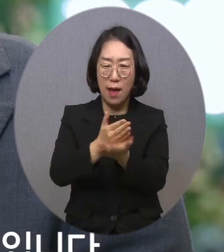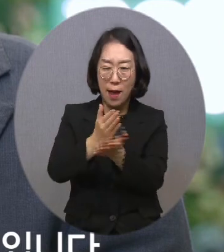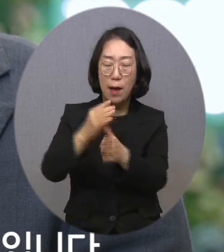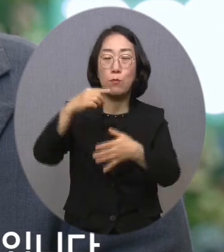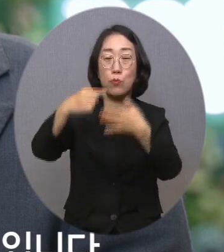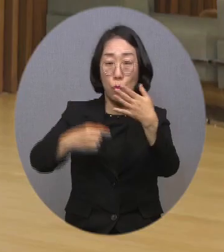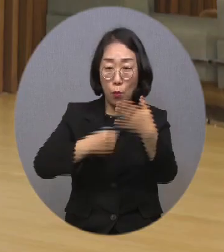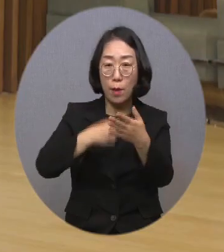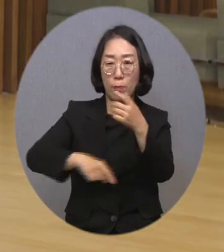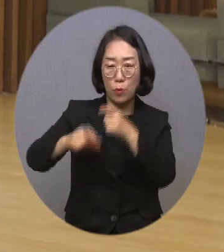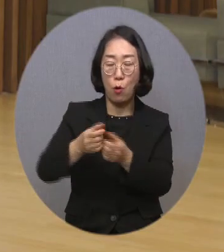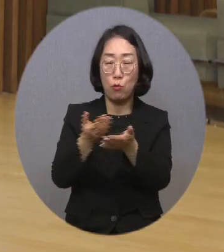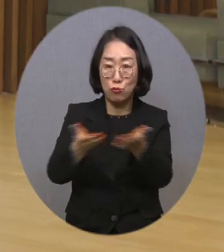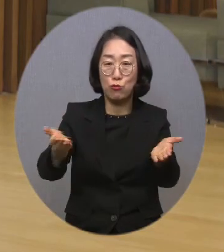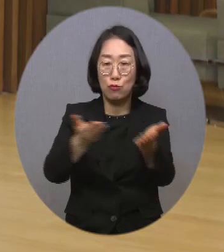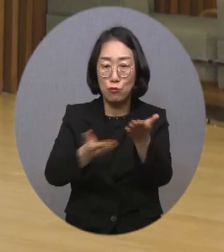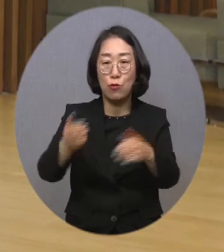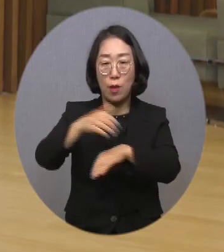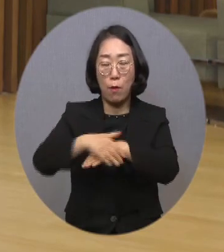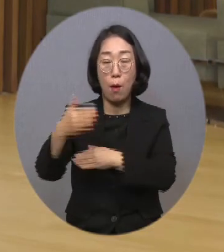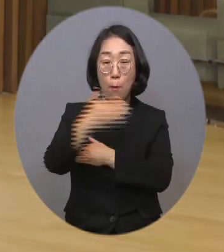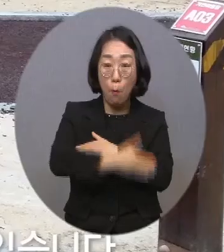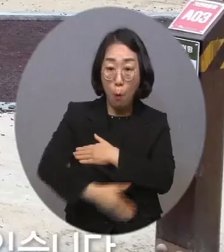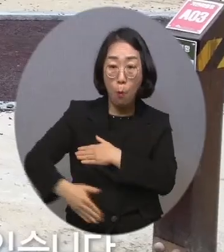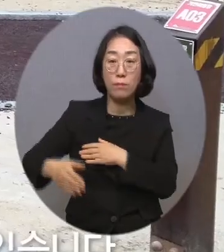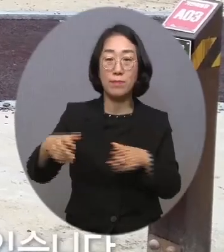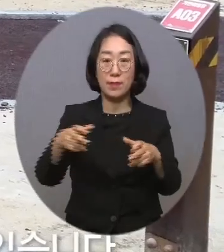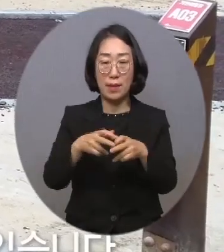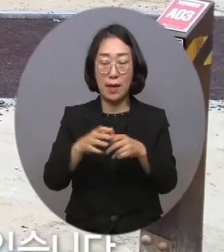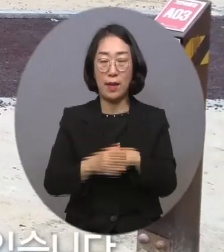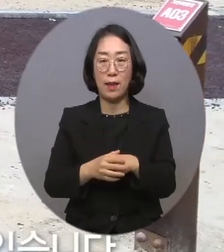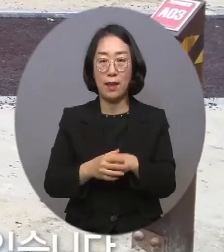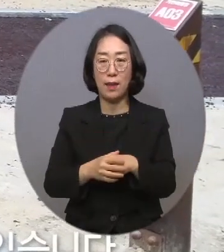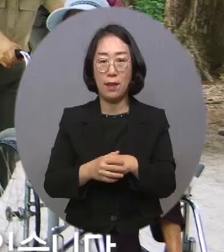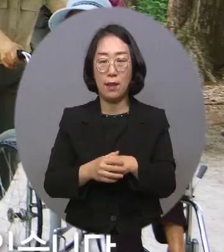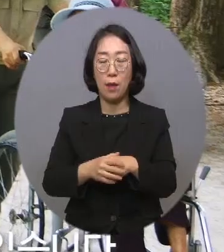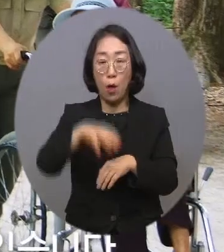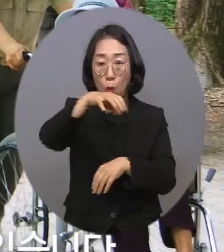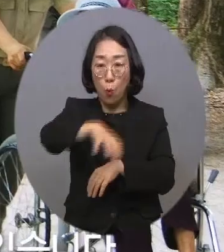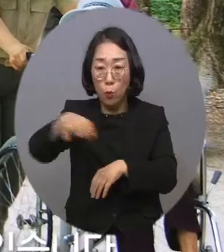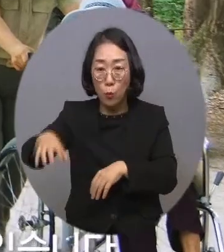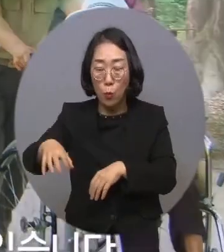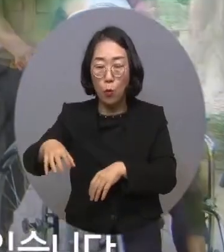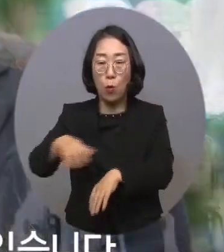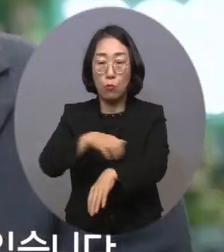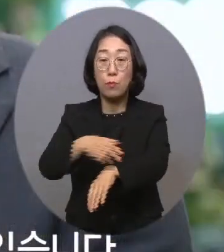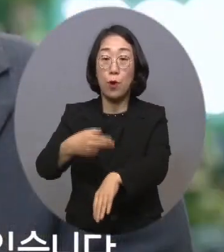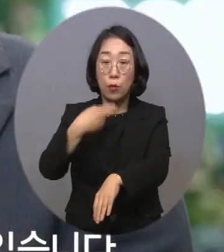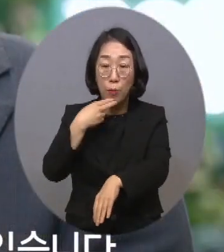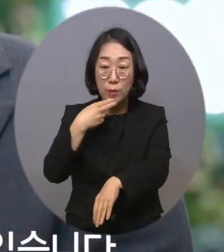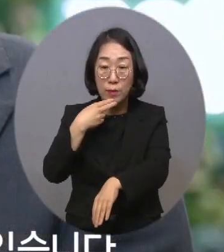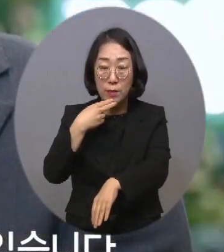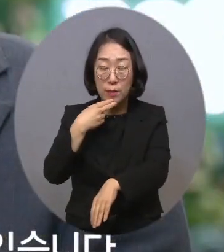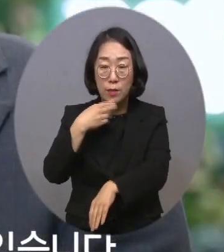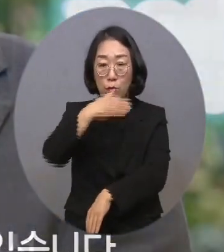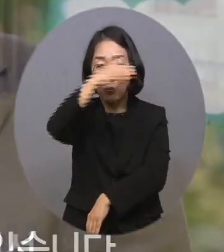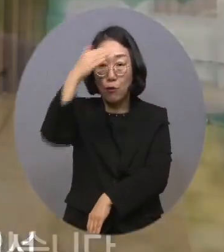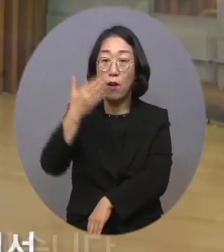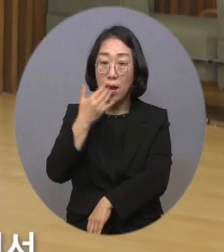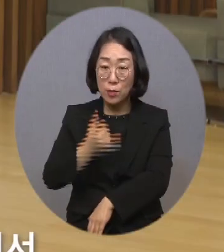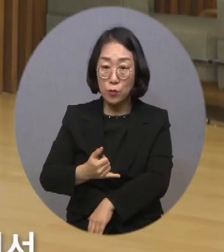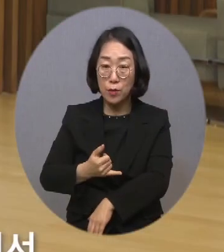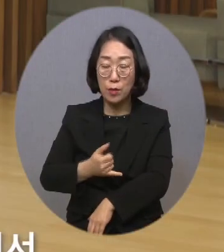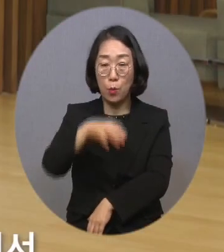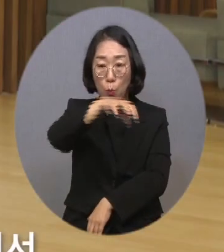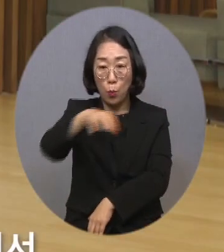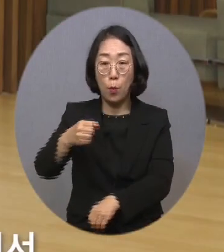확대를 할 계획입니다. 먼저 지체 장애인들을 위해서 무장애 영지와 무장애 탐방로를 확대할 계획을 갖고 있습니다.